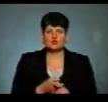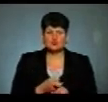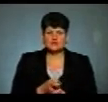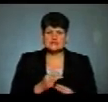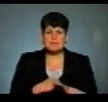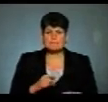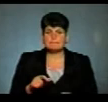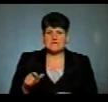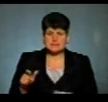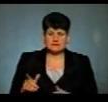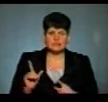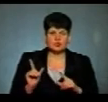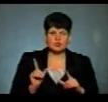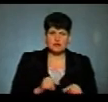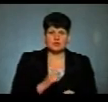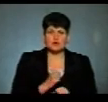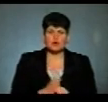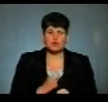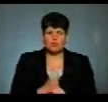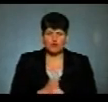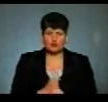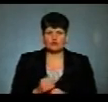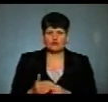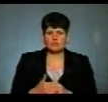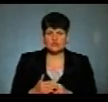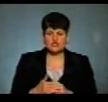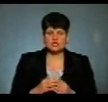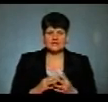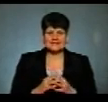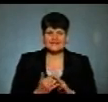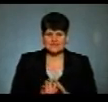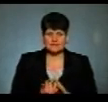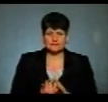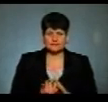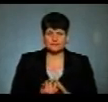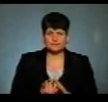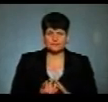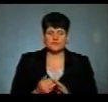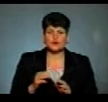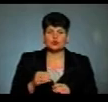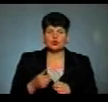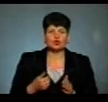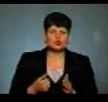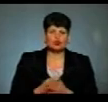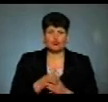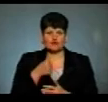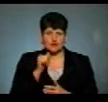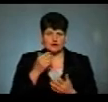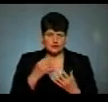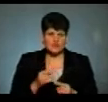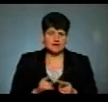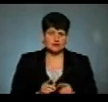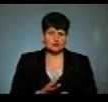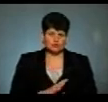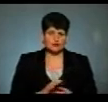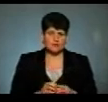стосується працівників, які доїжджають на роботу з ближніх сіл, то до вчорашнього дня дійсно існували такі